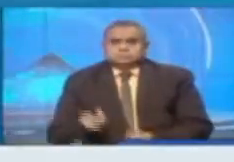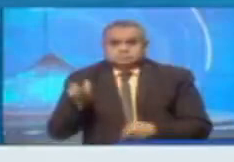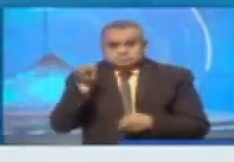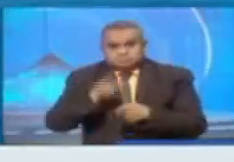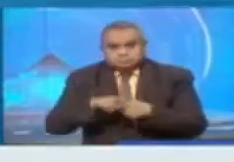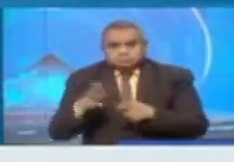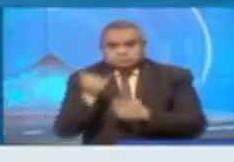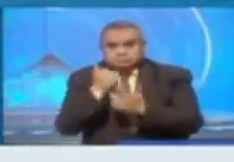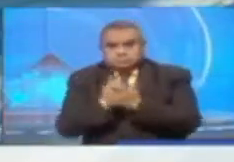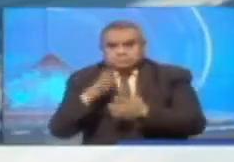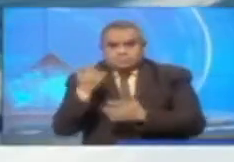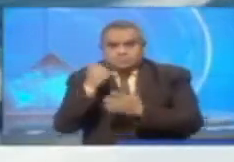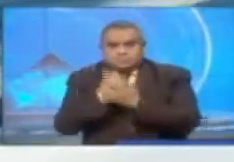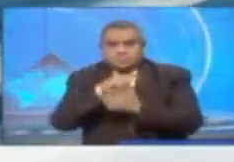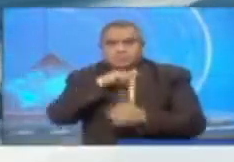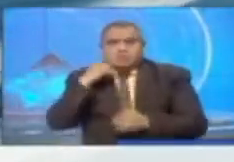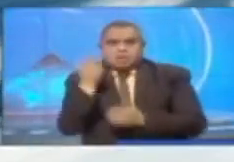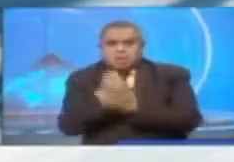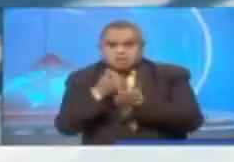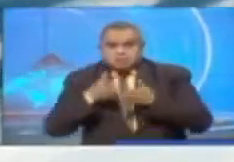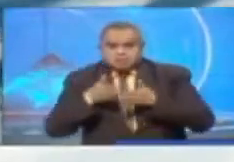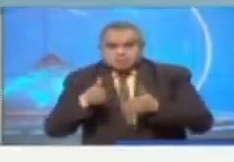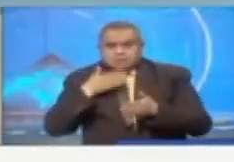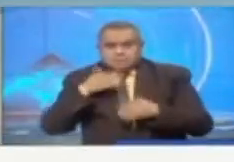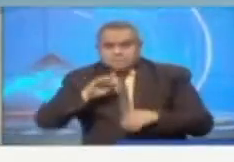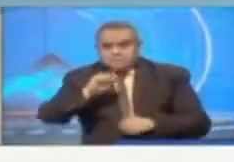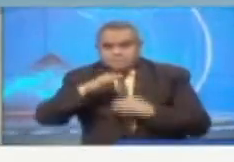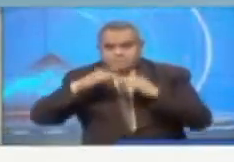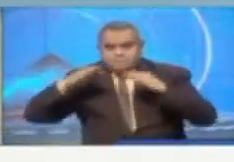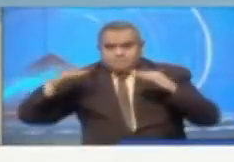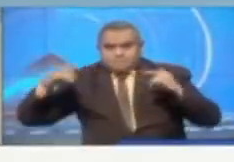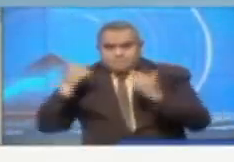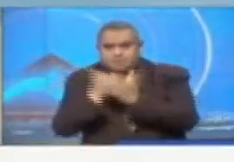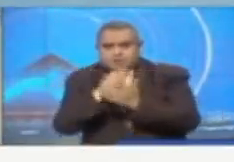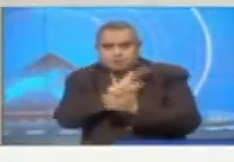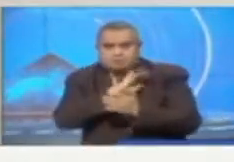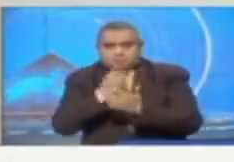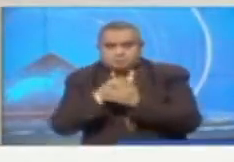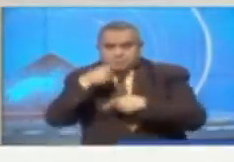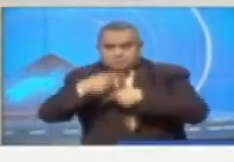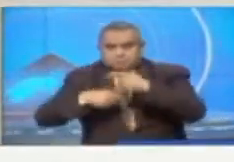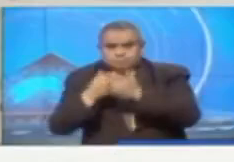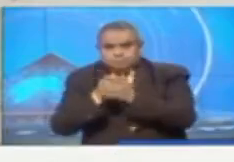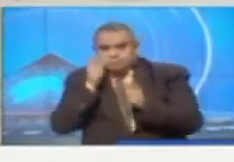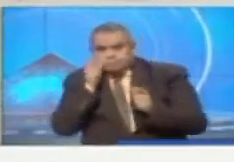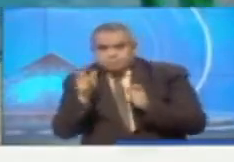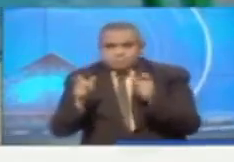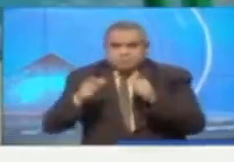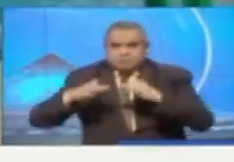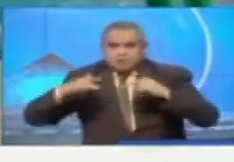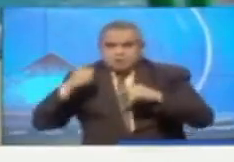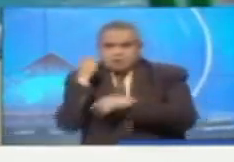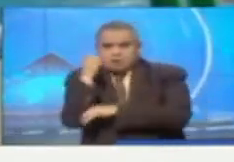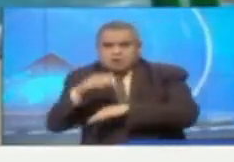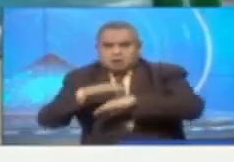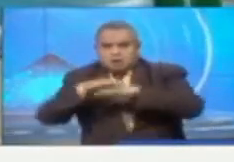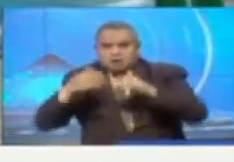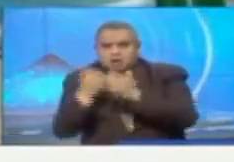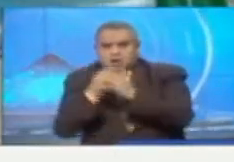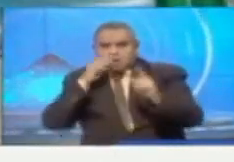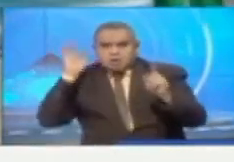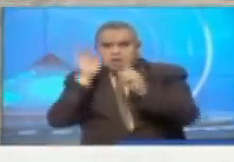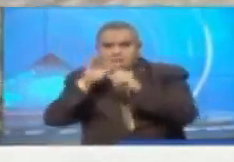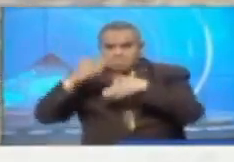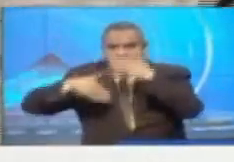وكذلك نفذت القوات الخاصة البحرية عددا من الأنشطة كفتح الثغرات وتأمين رأس الشاطئ والإغارة على هدف